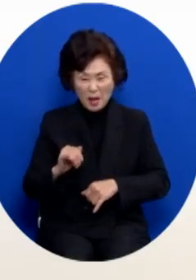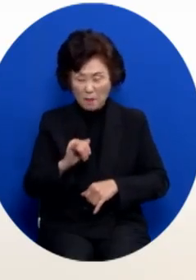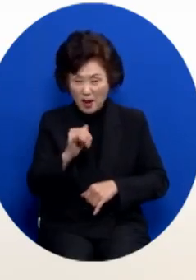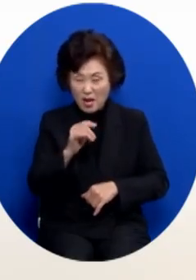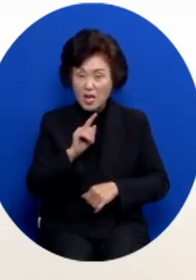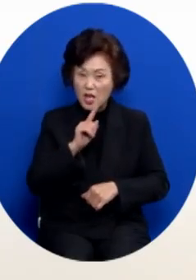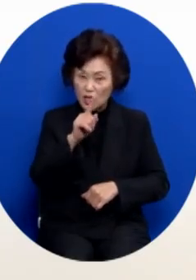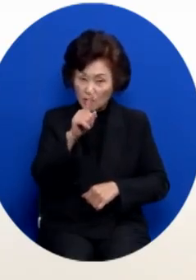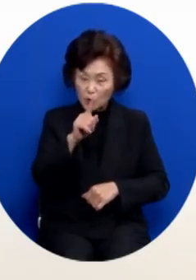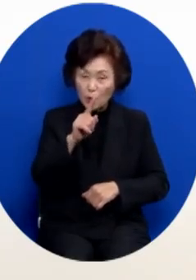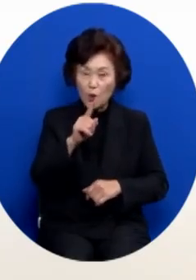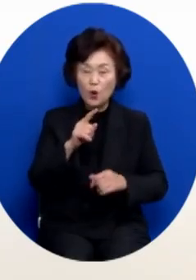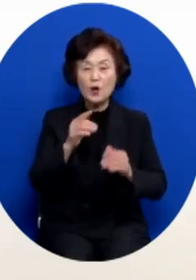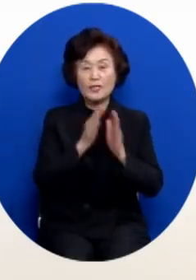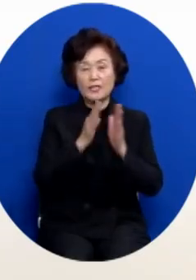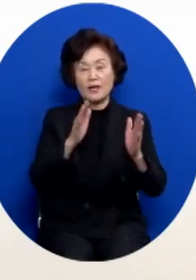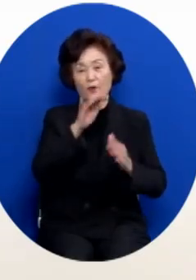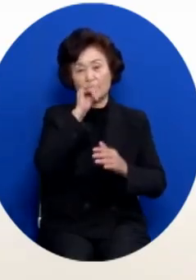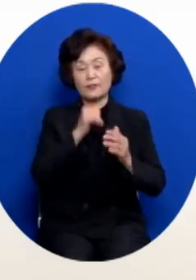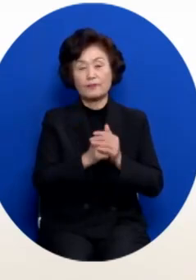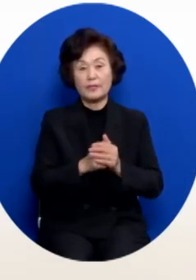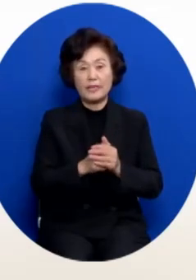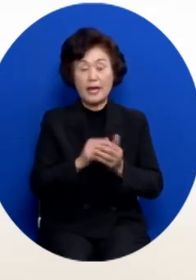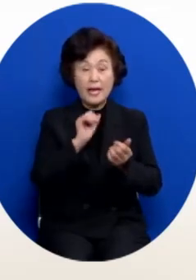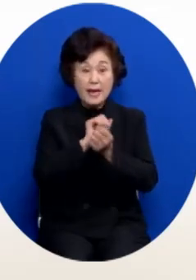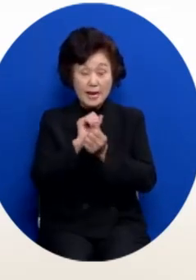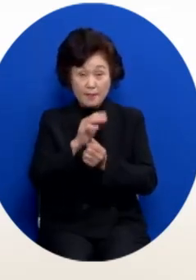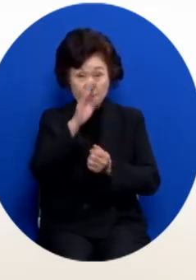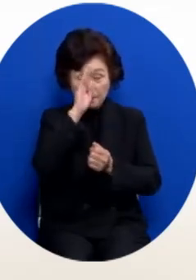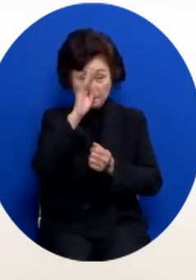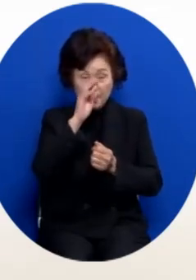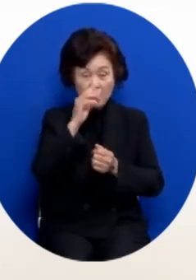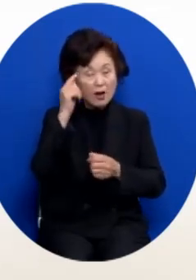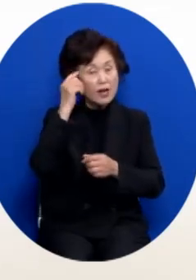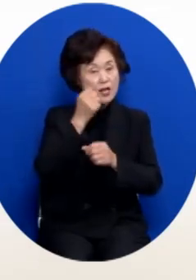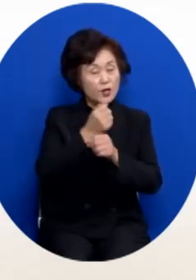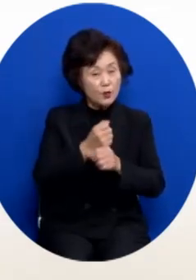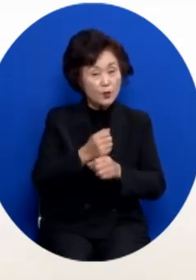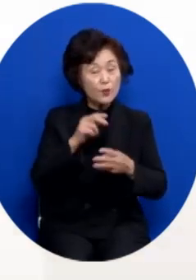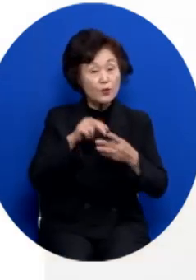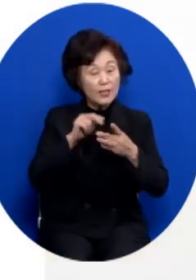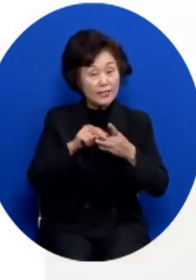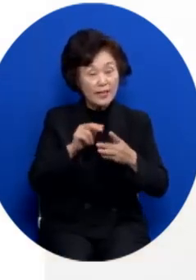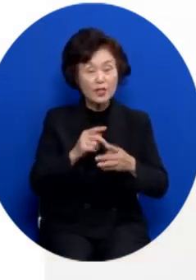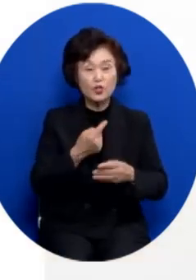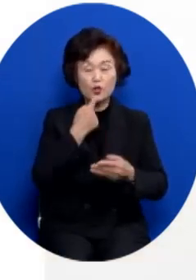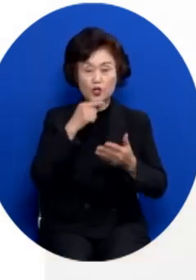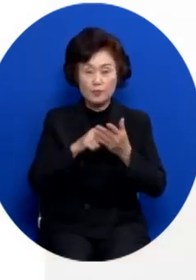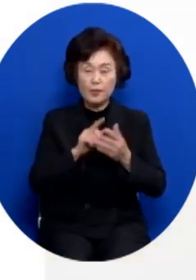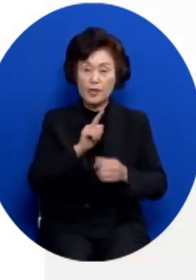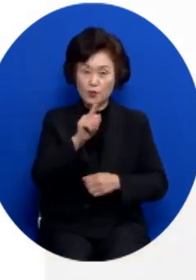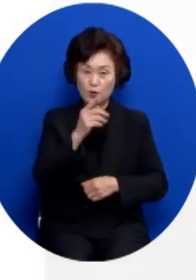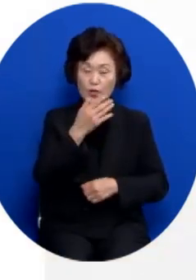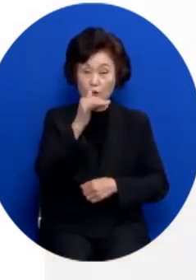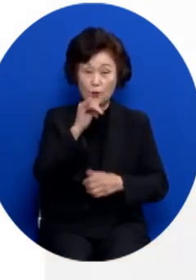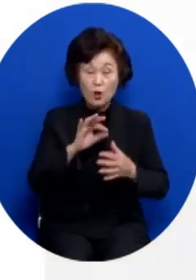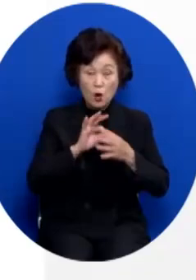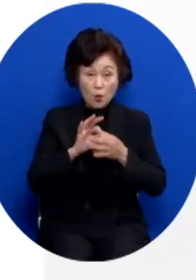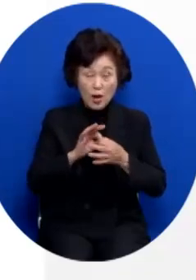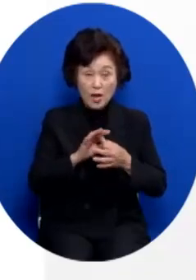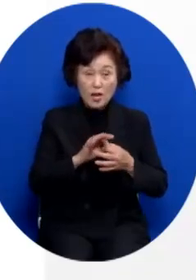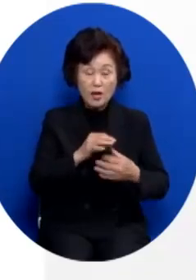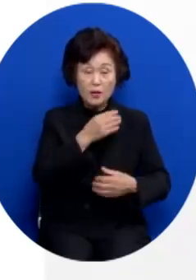시민은 빈대가 출현했을 때 서울시 감염병연구센터 홈페이지에서 손쉽게 신고할 수 있고 관련 부서와